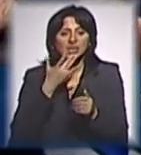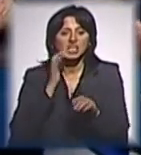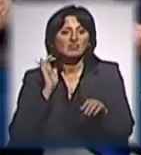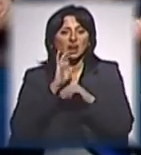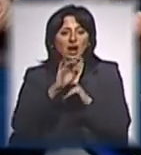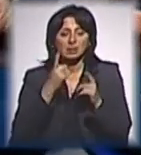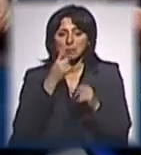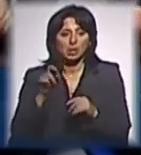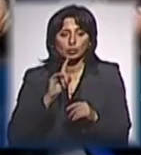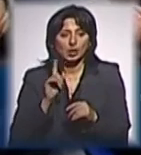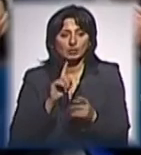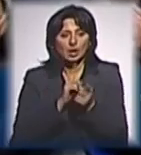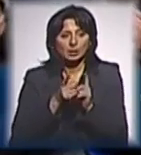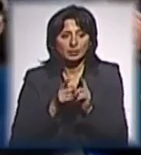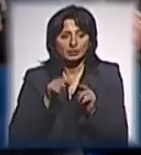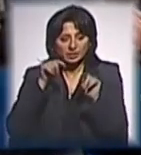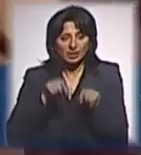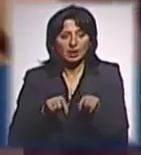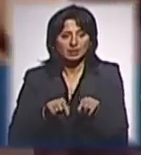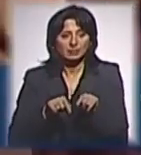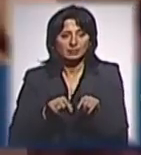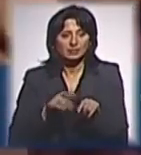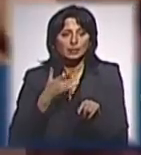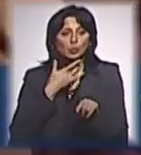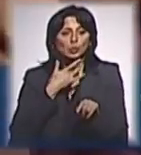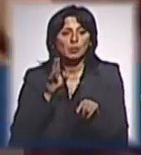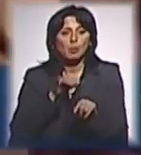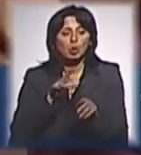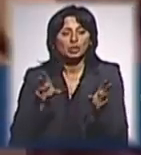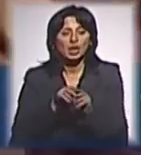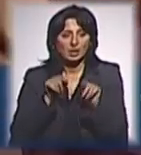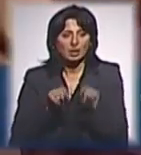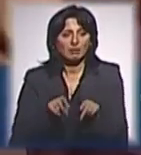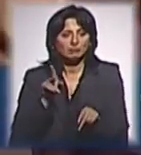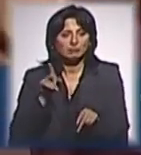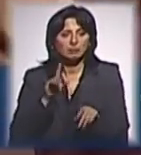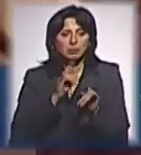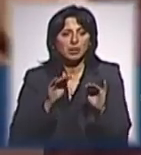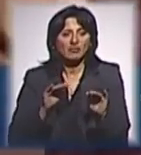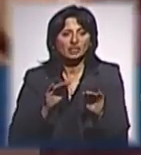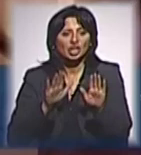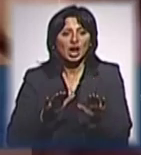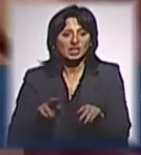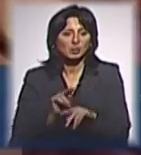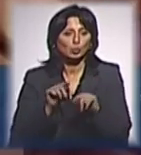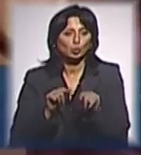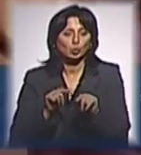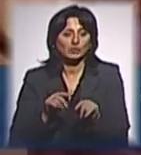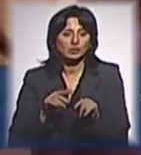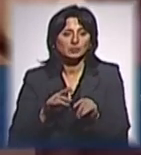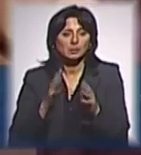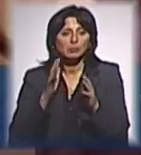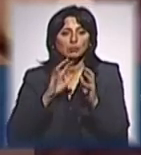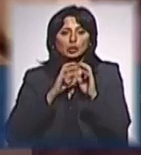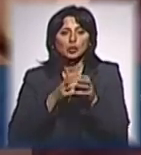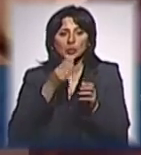საზღვარგარეთ გაგზავნა, არამედ ფანდრაიზინგი მუნიციპალურ ფონდთან ერთად და ამ ბავშვების ადგილზე მკურნალობა ვთქვა სოფლიო